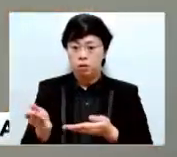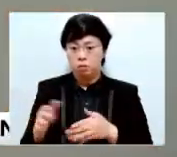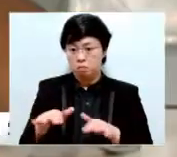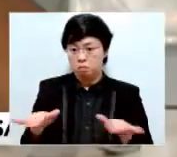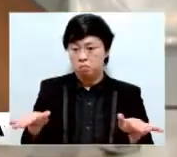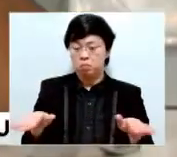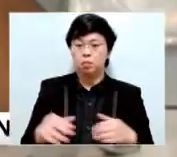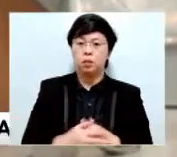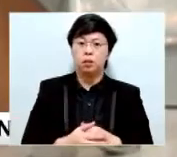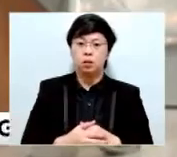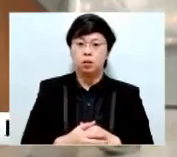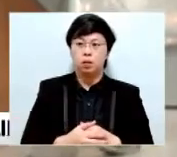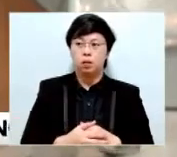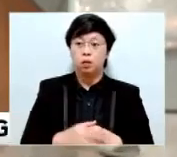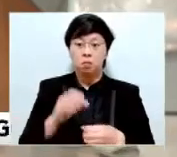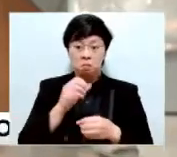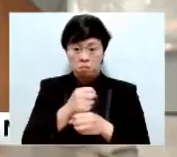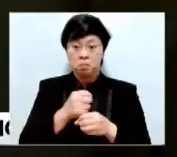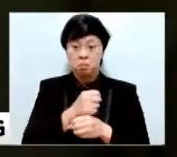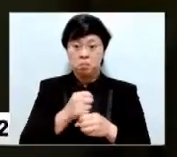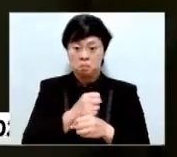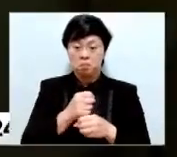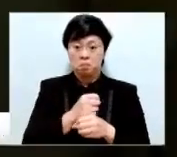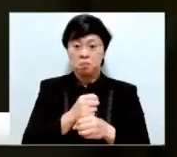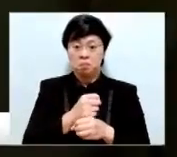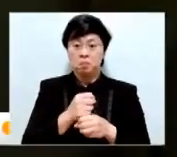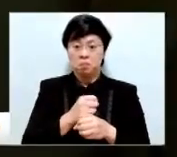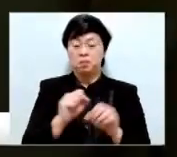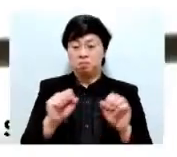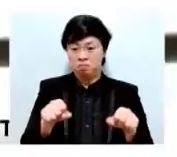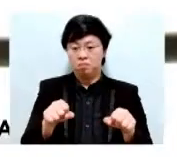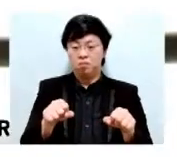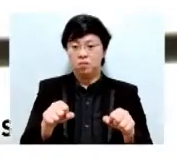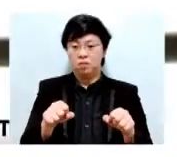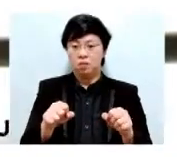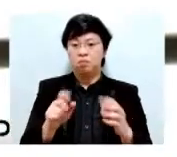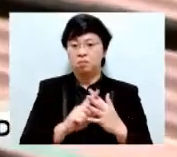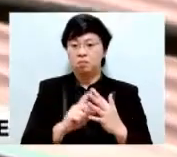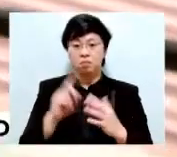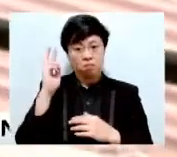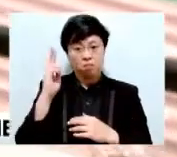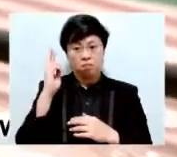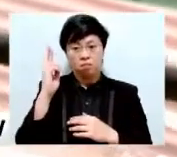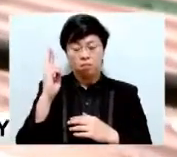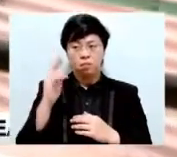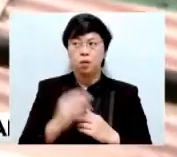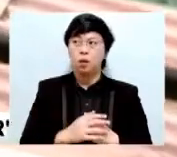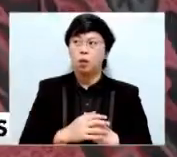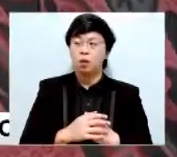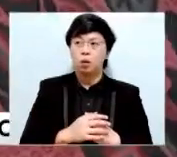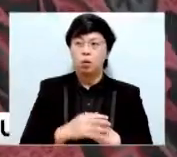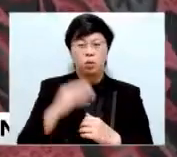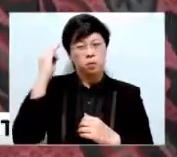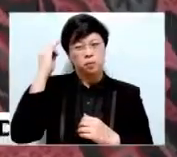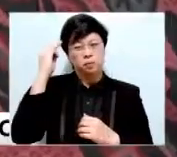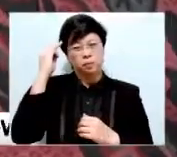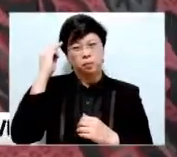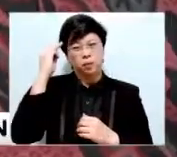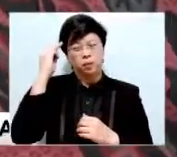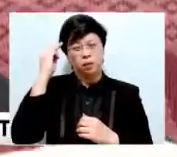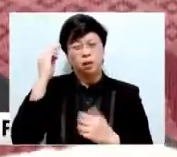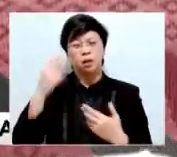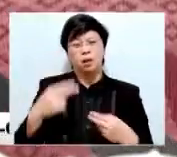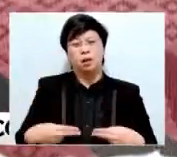ng caffeine na nakapagpapalala ng sintomas. Pwede rin bunga ng iba pang mga mental health issue katulad na lamang ng phobia, post-traumatic